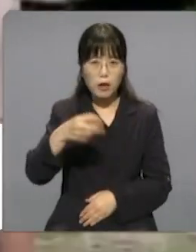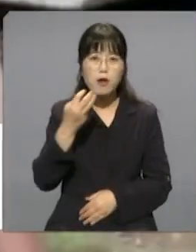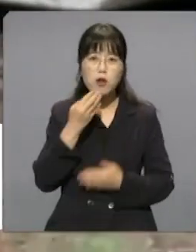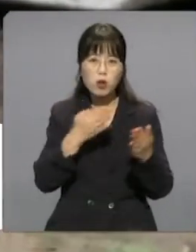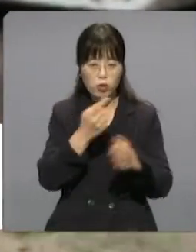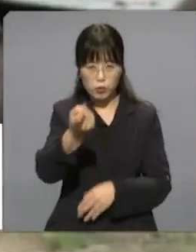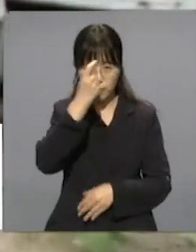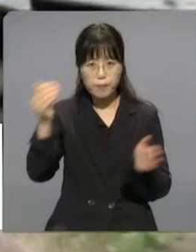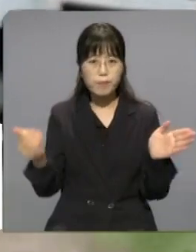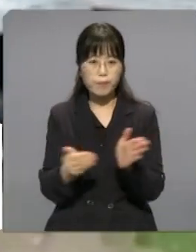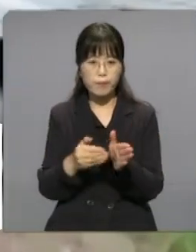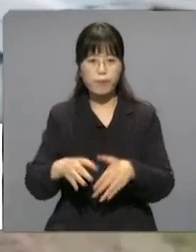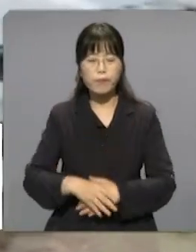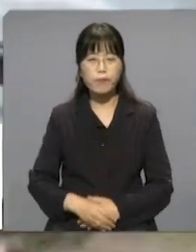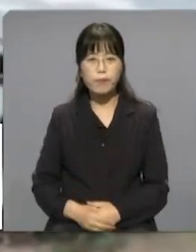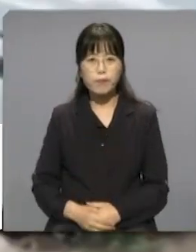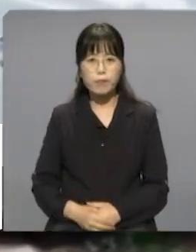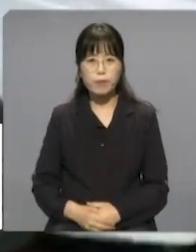경기도에 적발됐습니다.